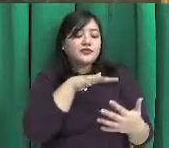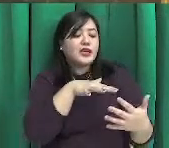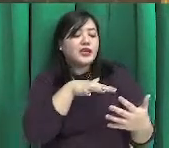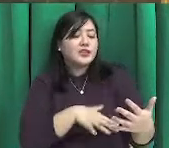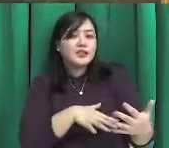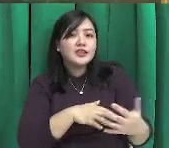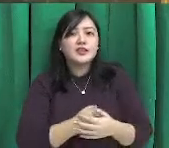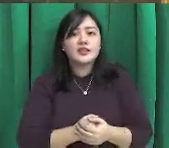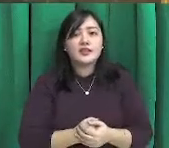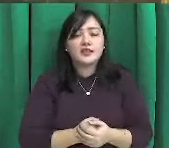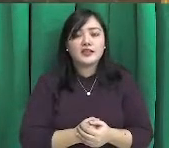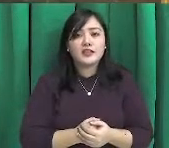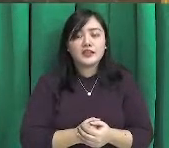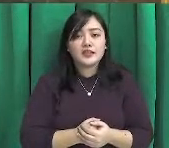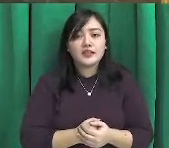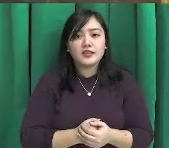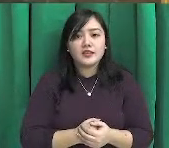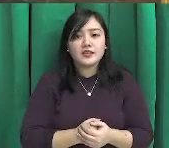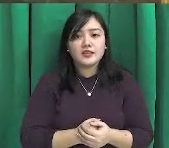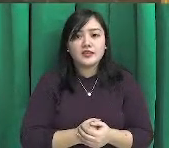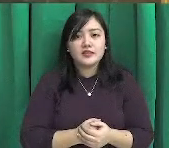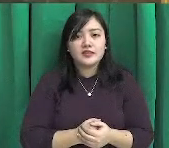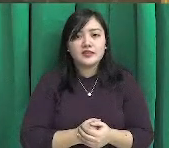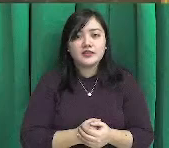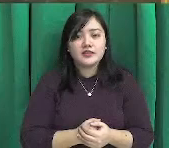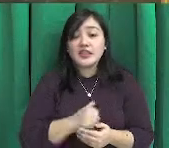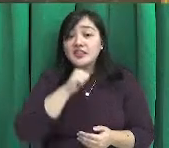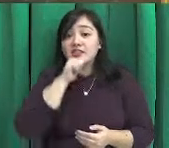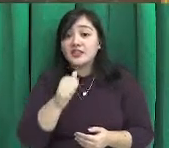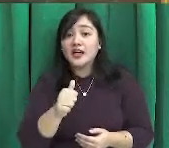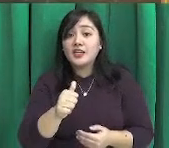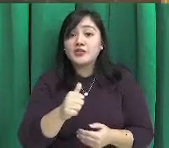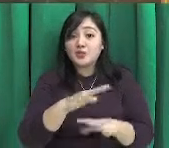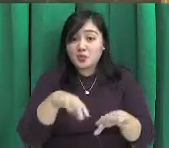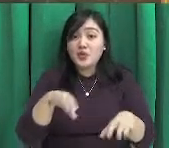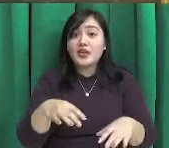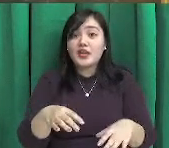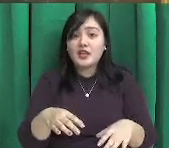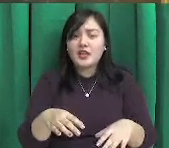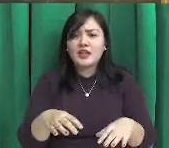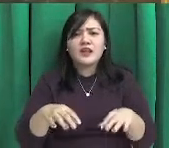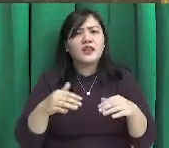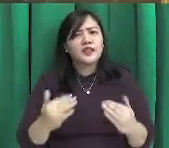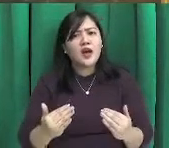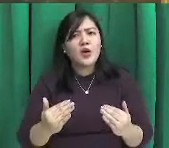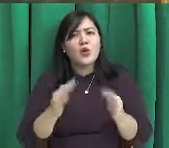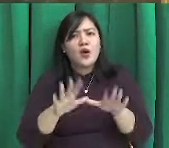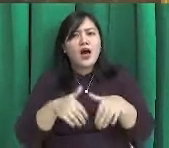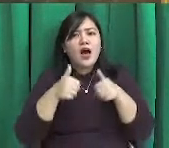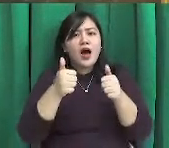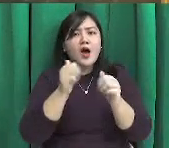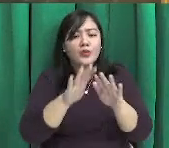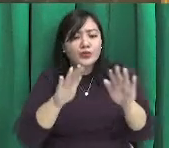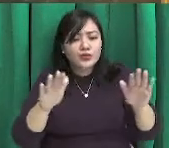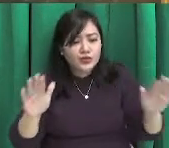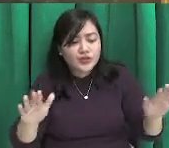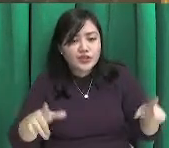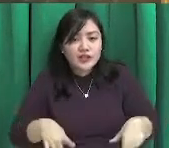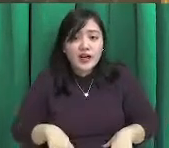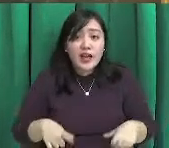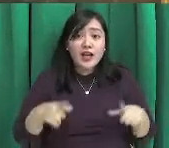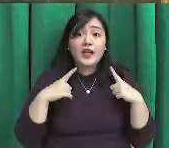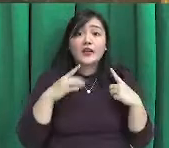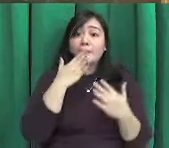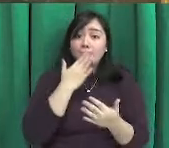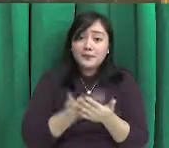kung sasarilihin mo yung pera mo? Mm-hmm. Paano sila lalaki, mga kapatid, nang maayos ang pamumuhay kung sasarilihin mo